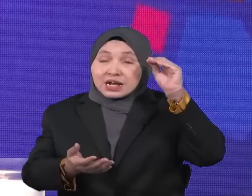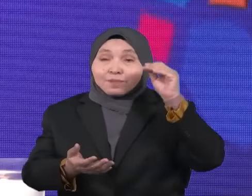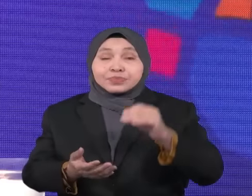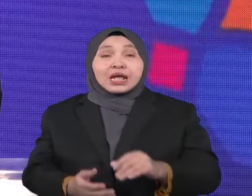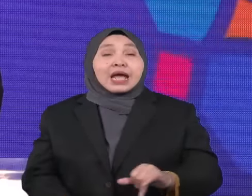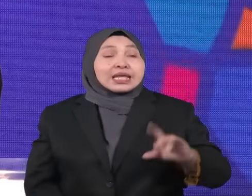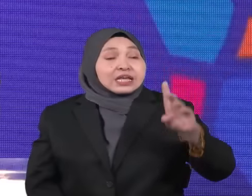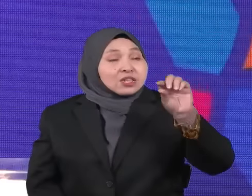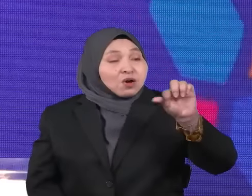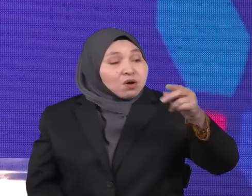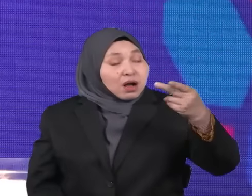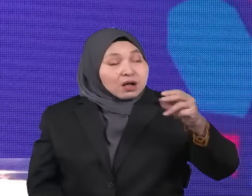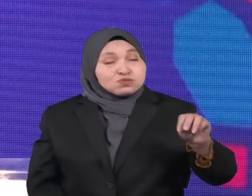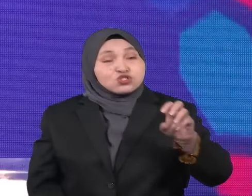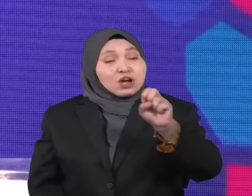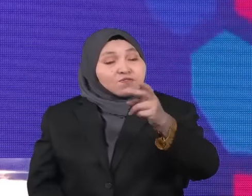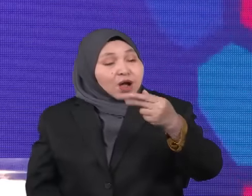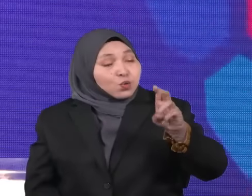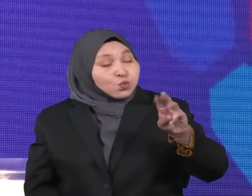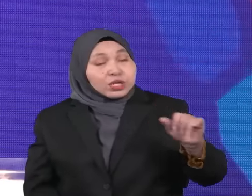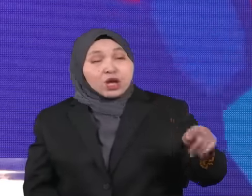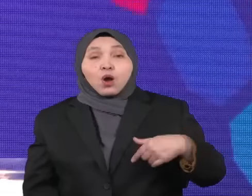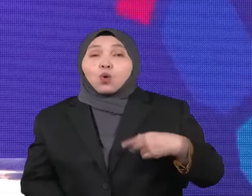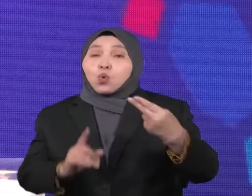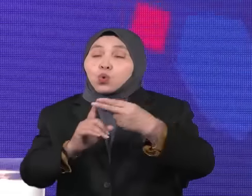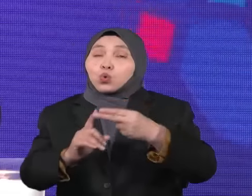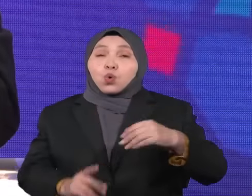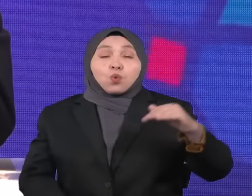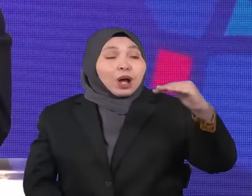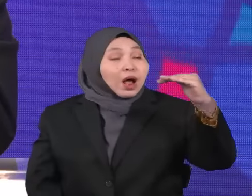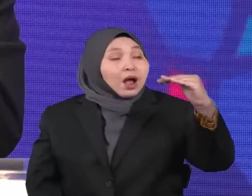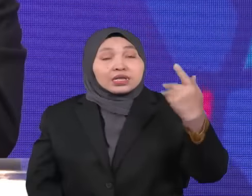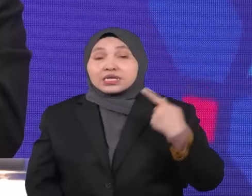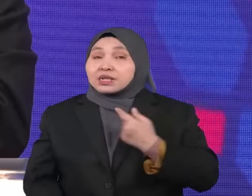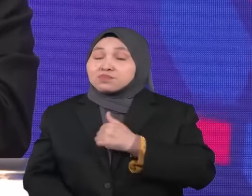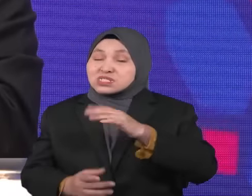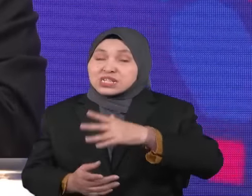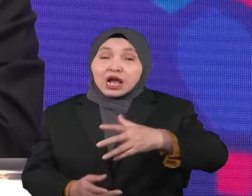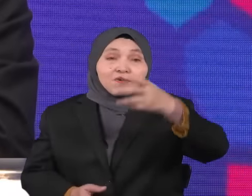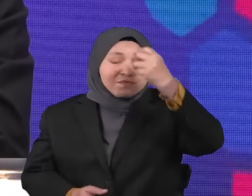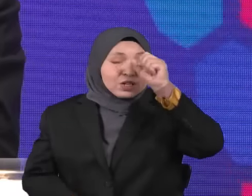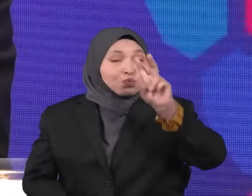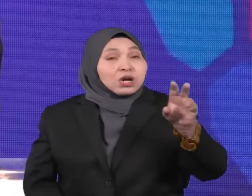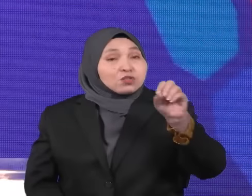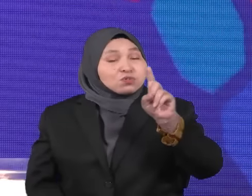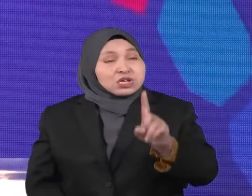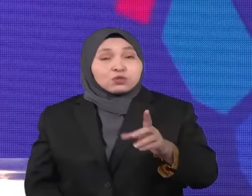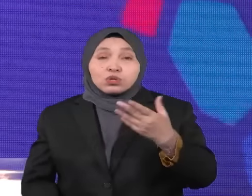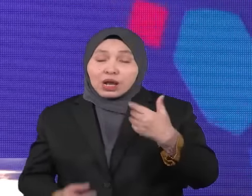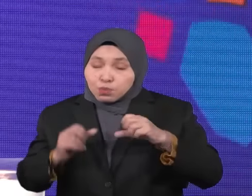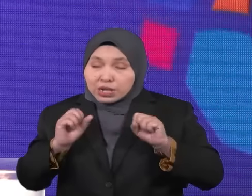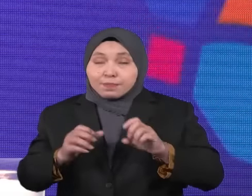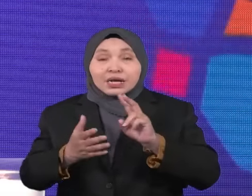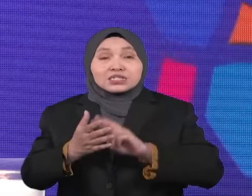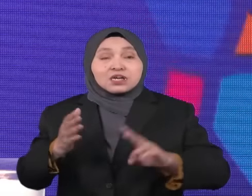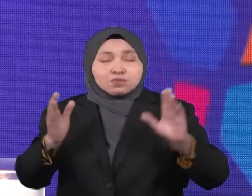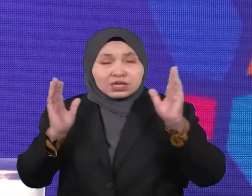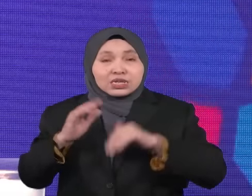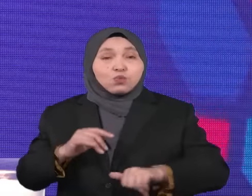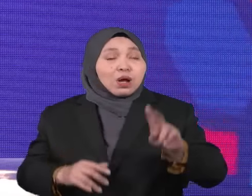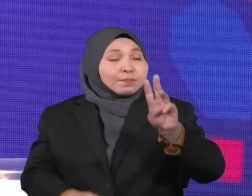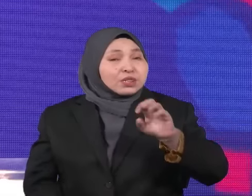al-ghunna, idgham syafawi, huruf ha dan juga kita hafal ayat yang ke-201 dah boleh baca dalam solat dah. Wa minhum tu satu